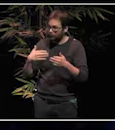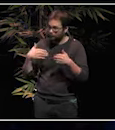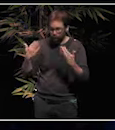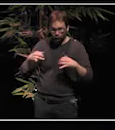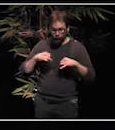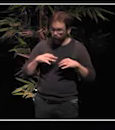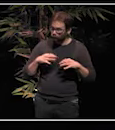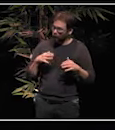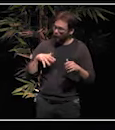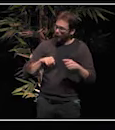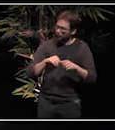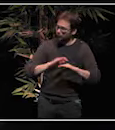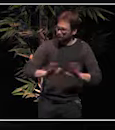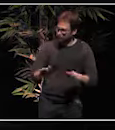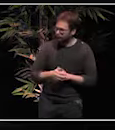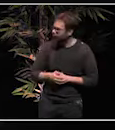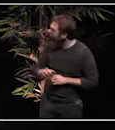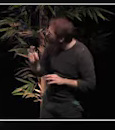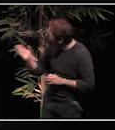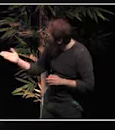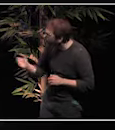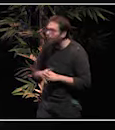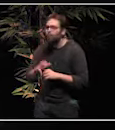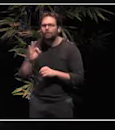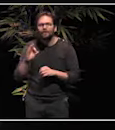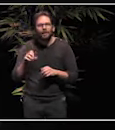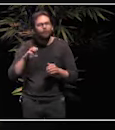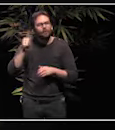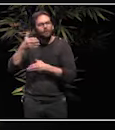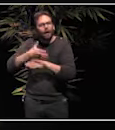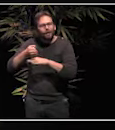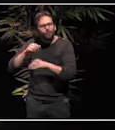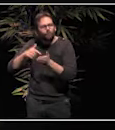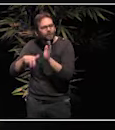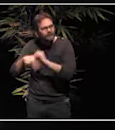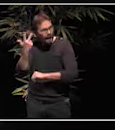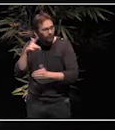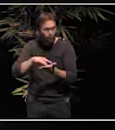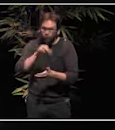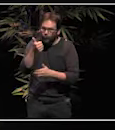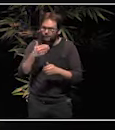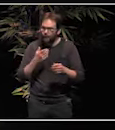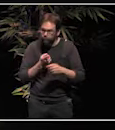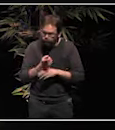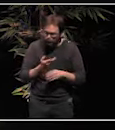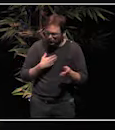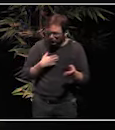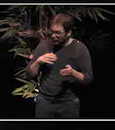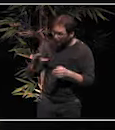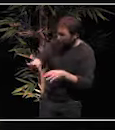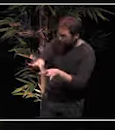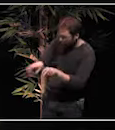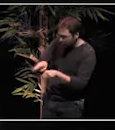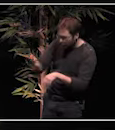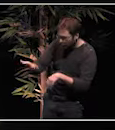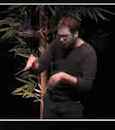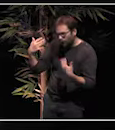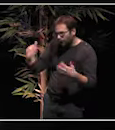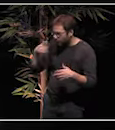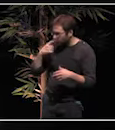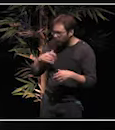Moi, c'était totalement ça. Le premier ultra que j'ai fait, c'était à La Réunion en 2013. Et j'avais prévenu ma famille en me disant, oh là là, après